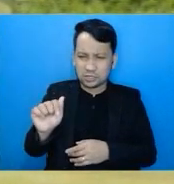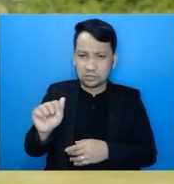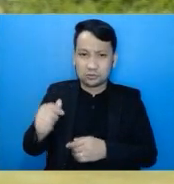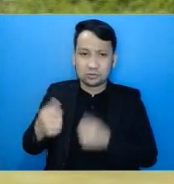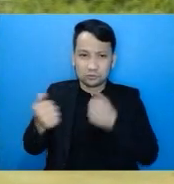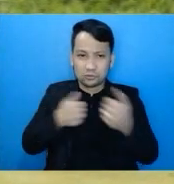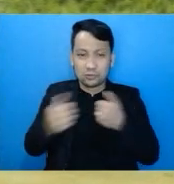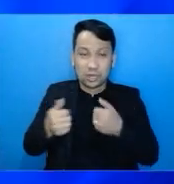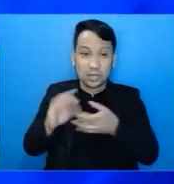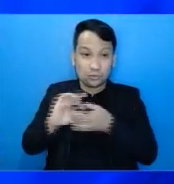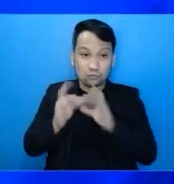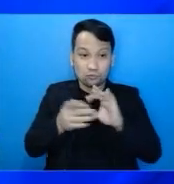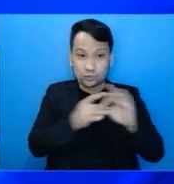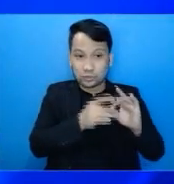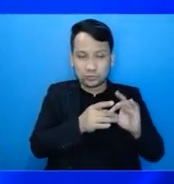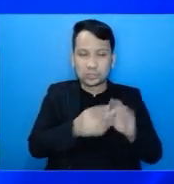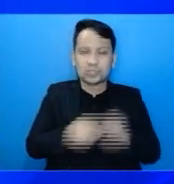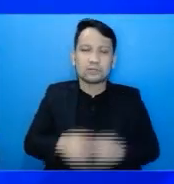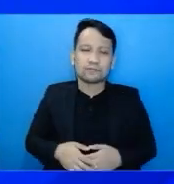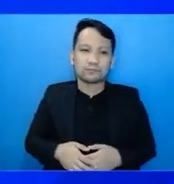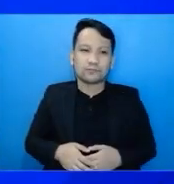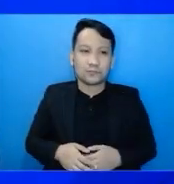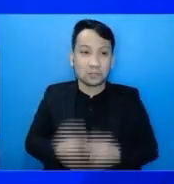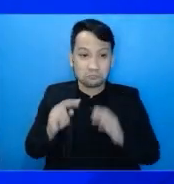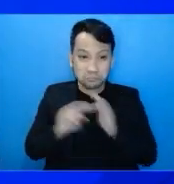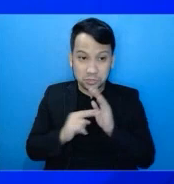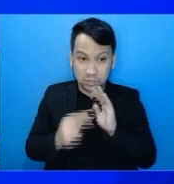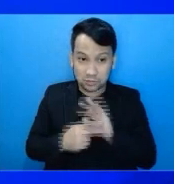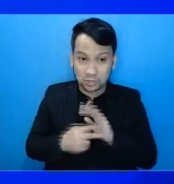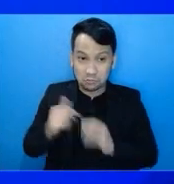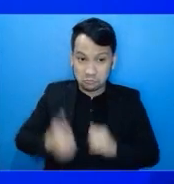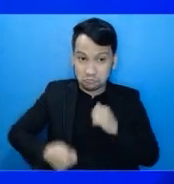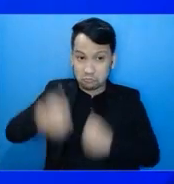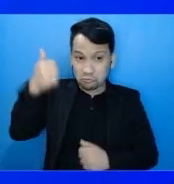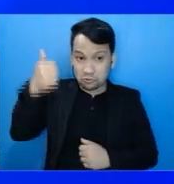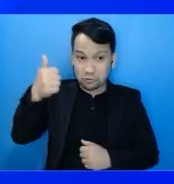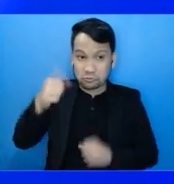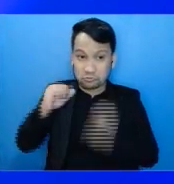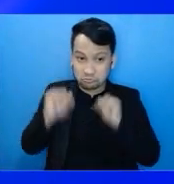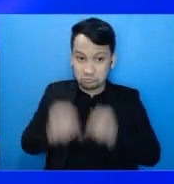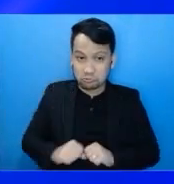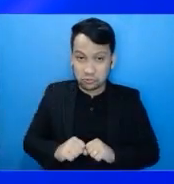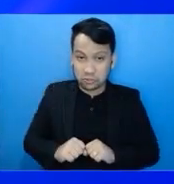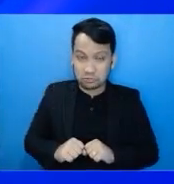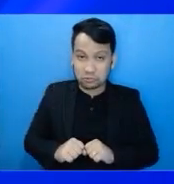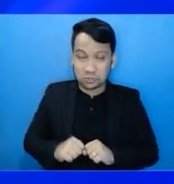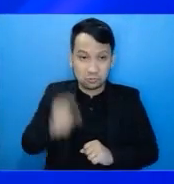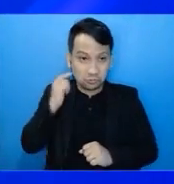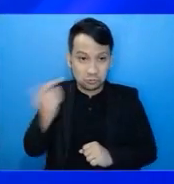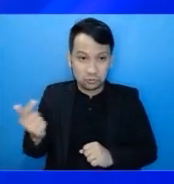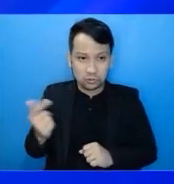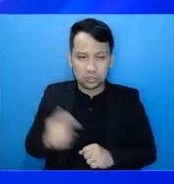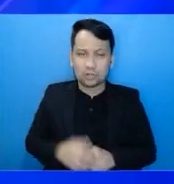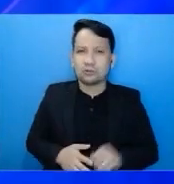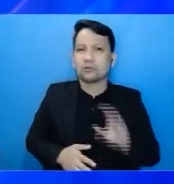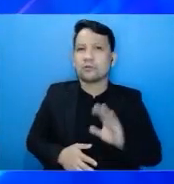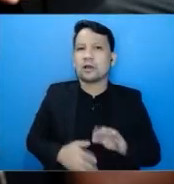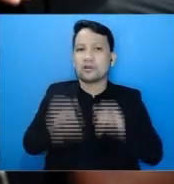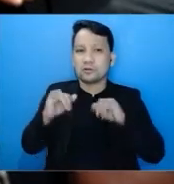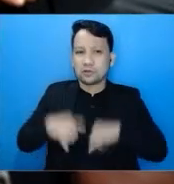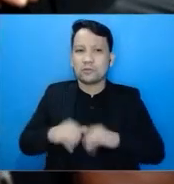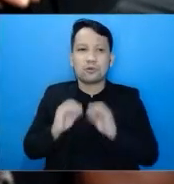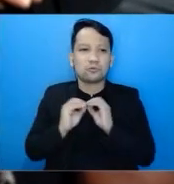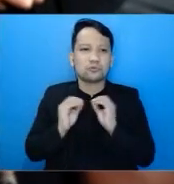Olympics. First, doesn't mean I won this. I can win a gold in Olympics. I still have to work on it.